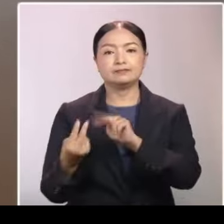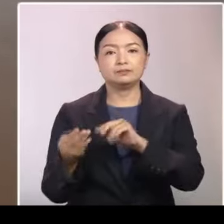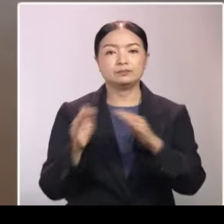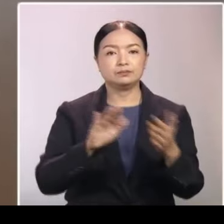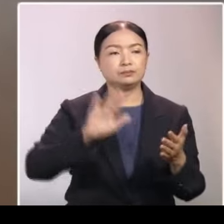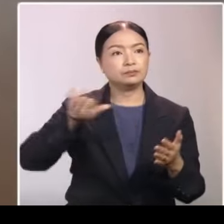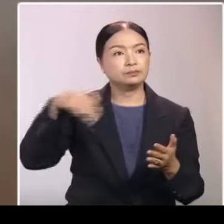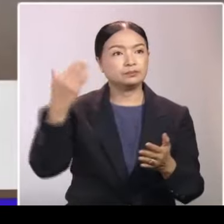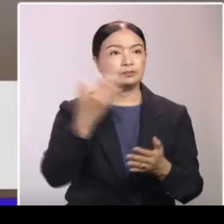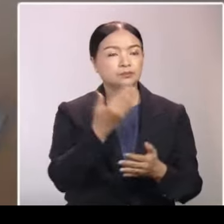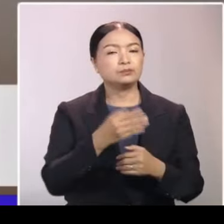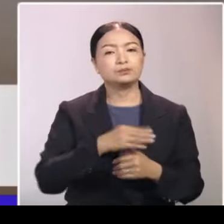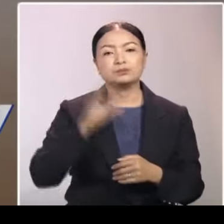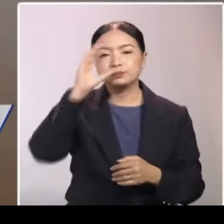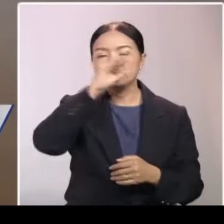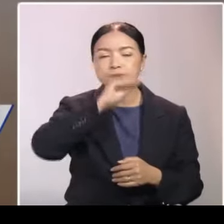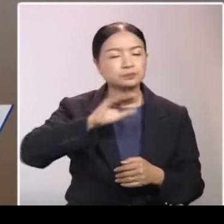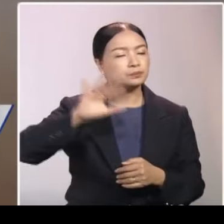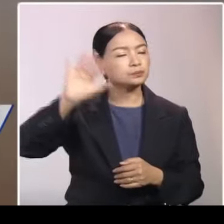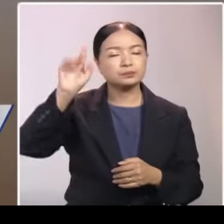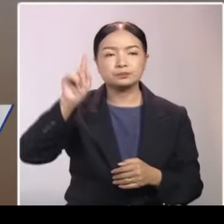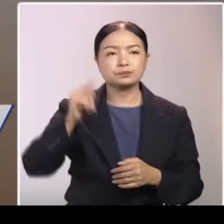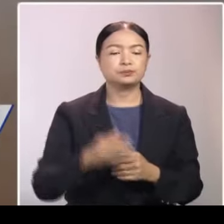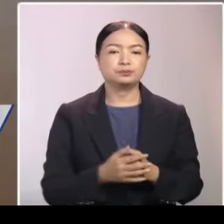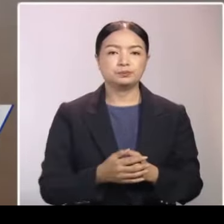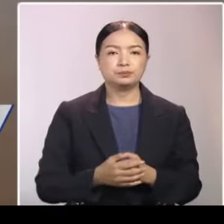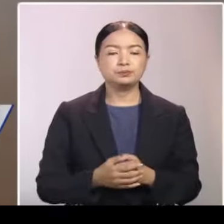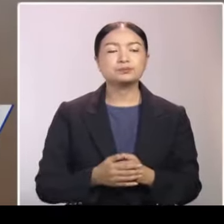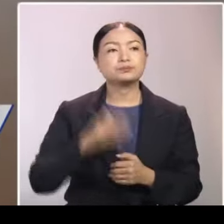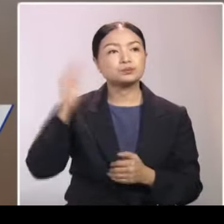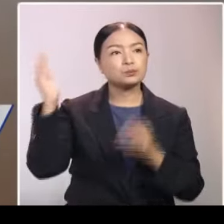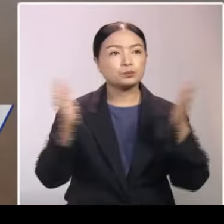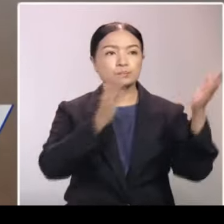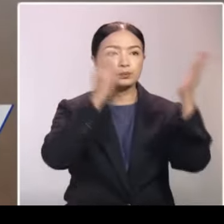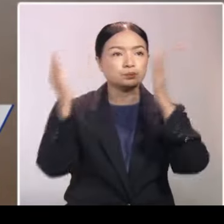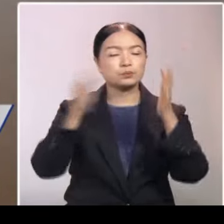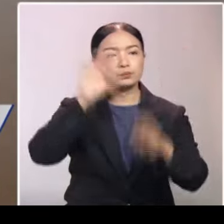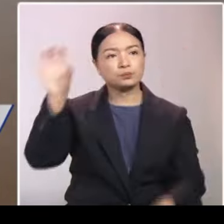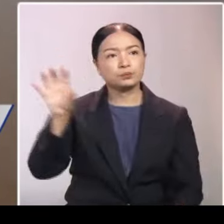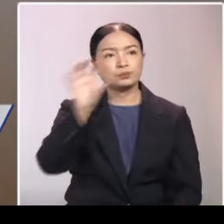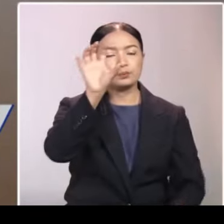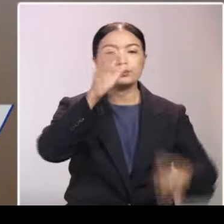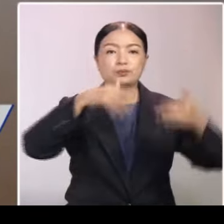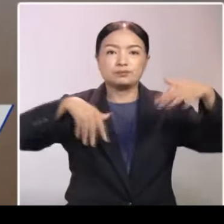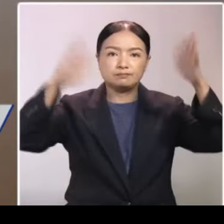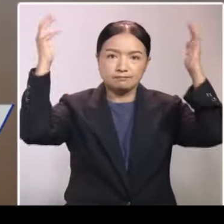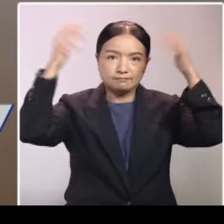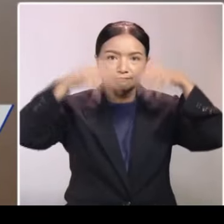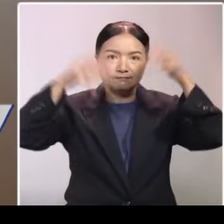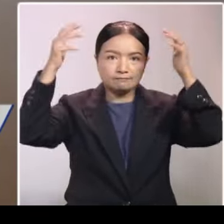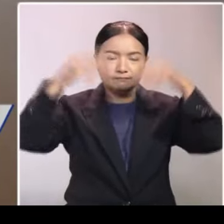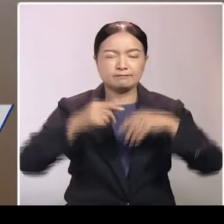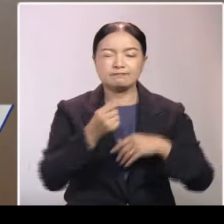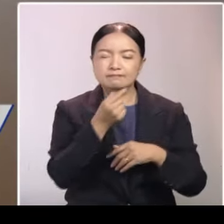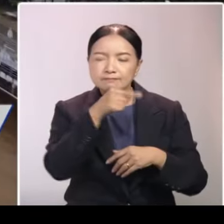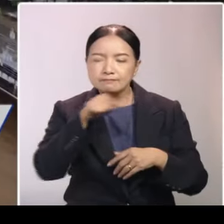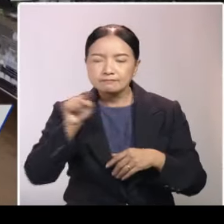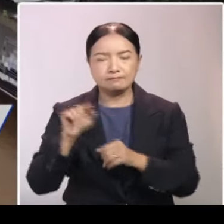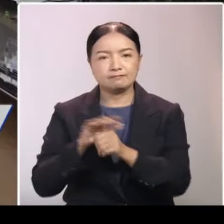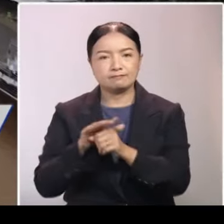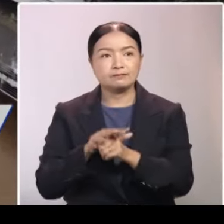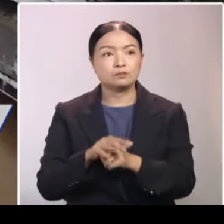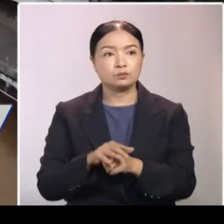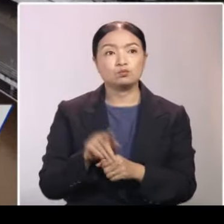พนมก่อนค่ะคุณผู้ชมตลอดทั้งคืนค่ะอิทธิพลจากซูริกที่มีฝนตกต่อเนื่องแม้ว่าจะเล็กน้อยถึงปานกลางน้ำ